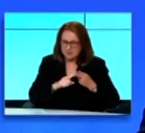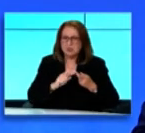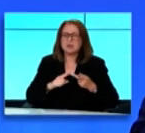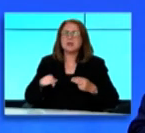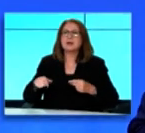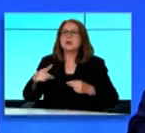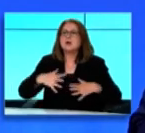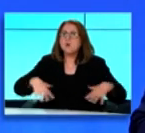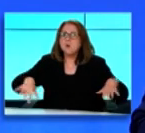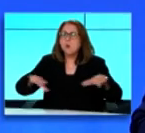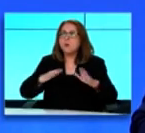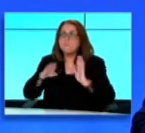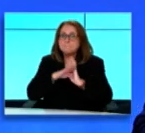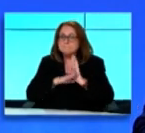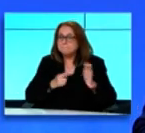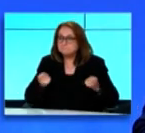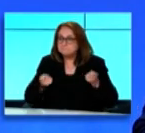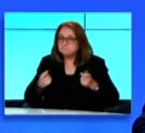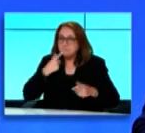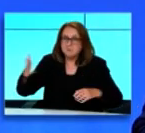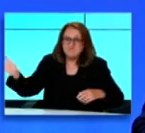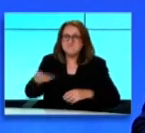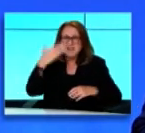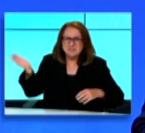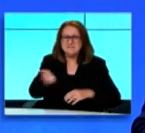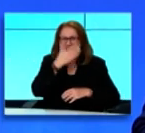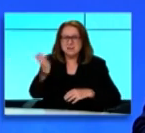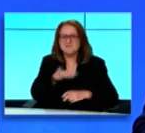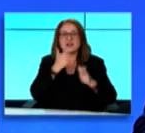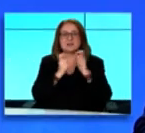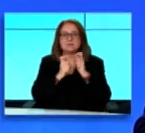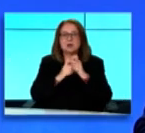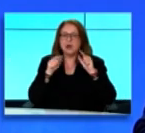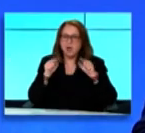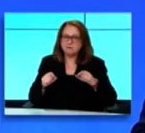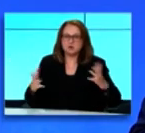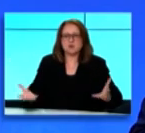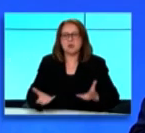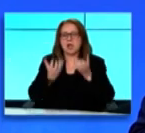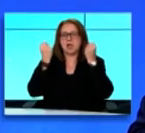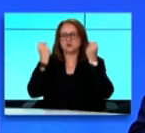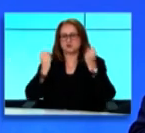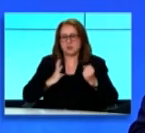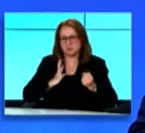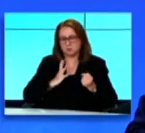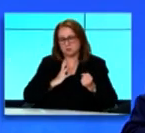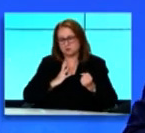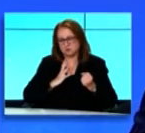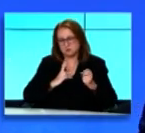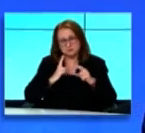πρακτική των οργανωμένων εκενώσεων απέδωσε. Όμως απέδωσε και η